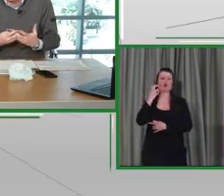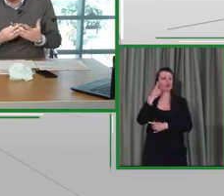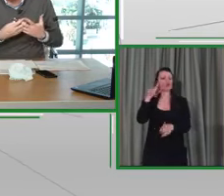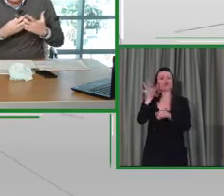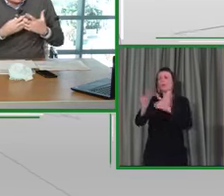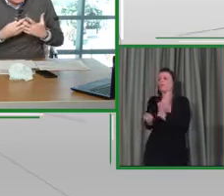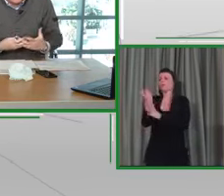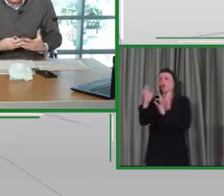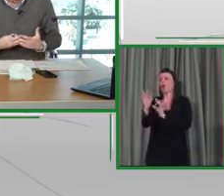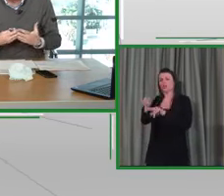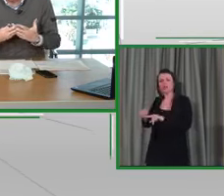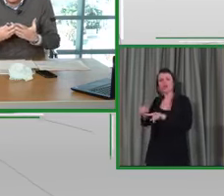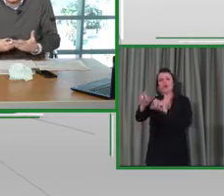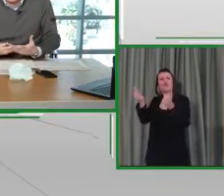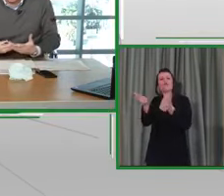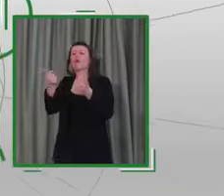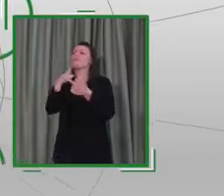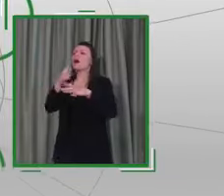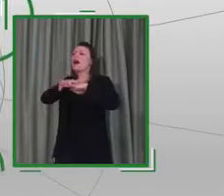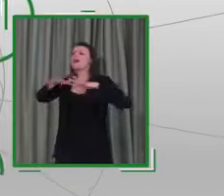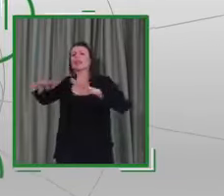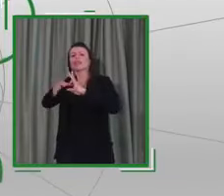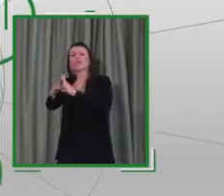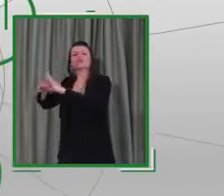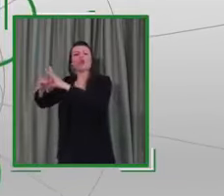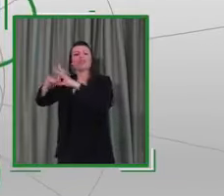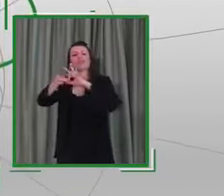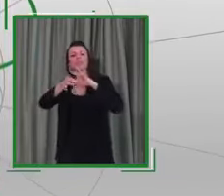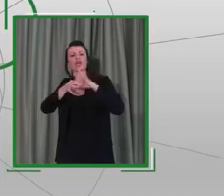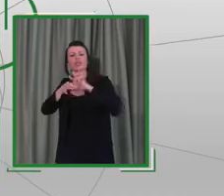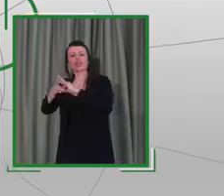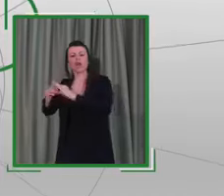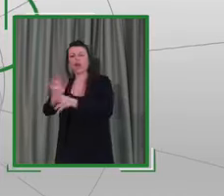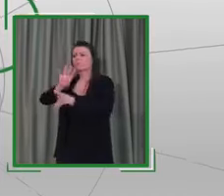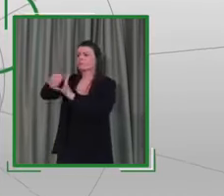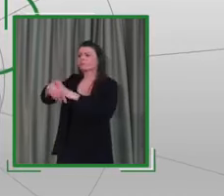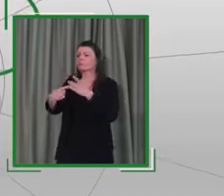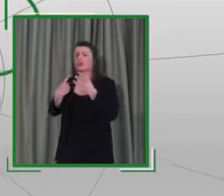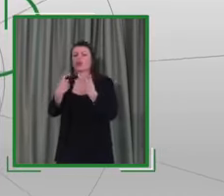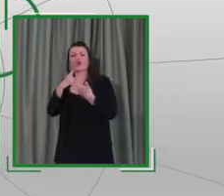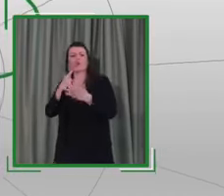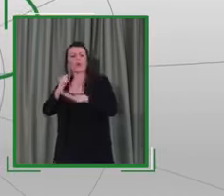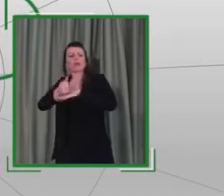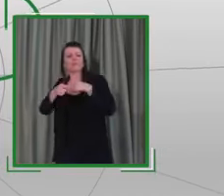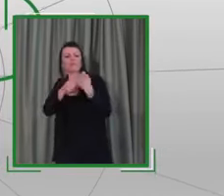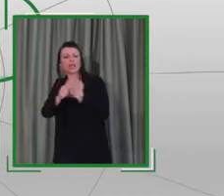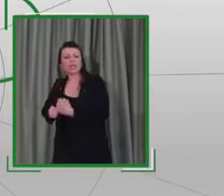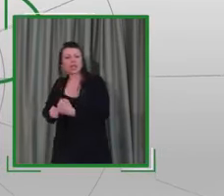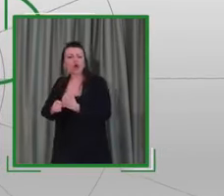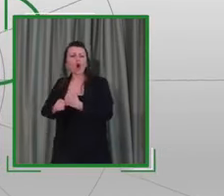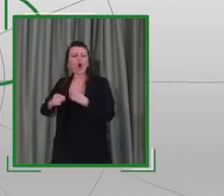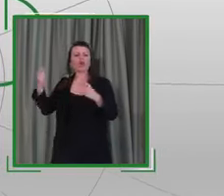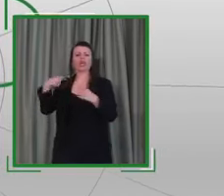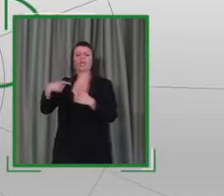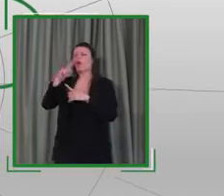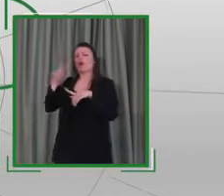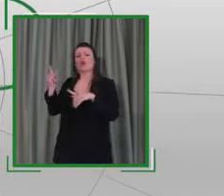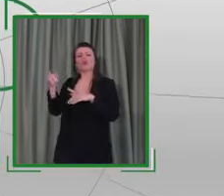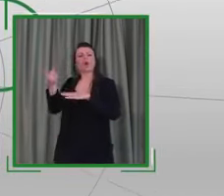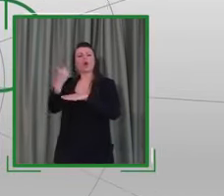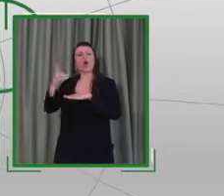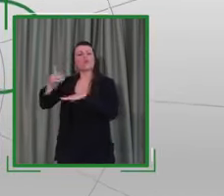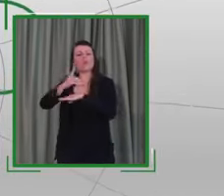fatta di imprenditori di cooperative la curia la caritas quindi una risposta forte di quel